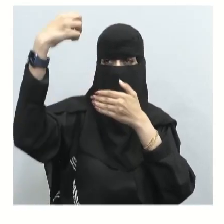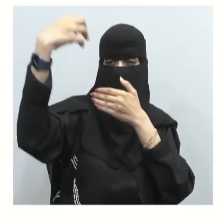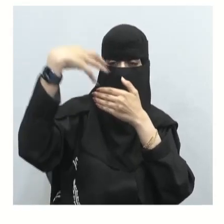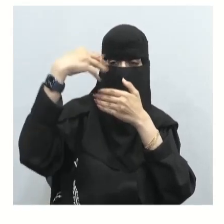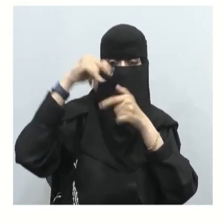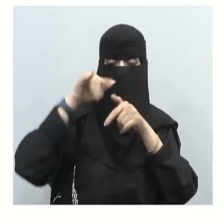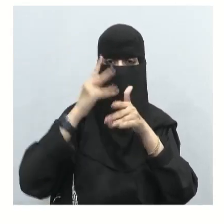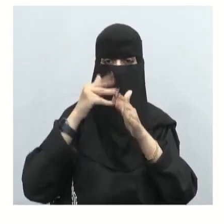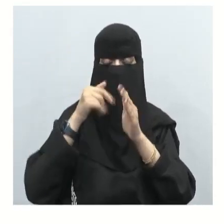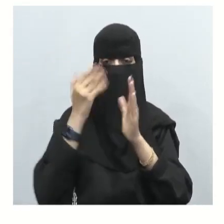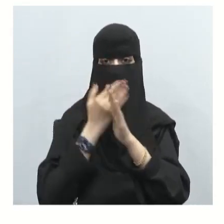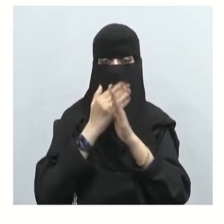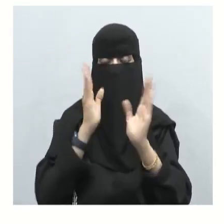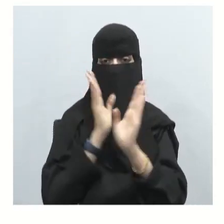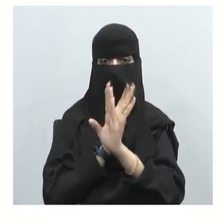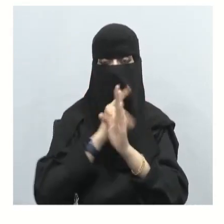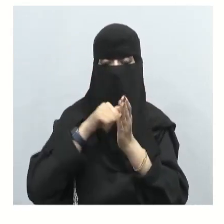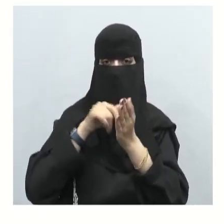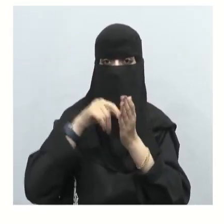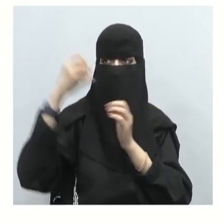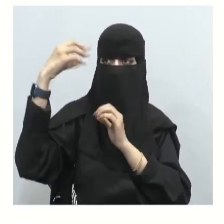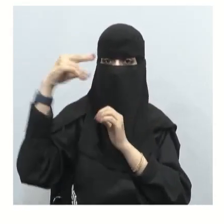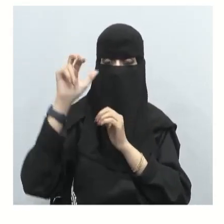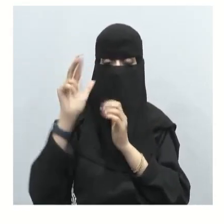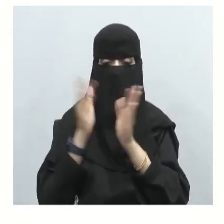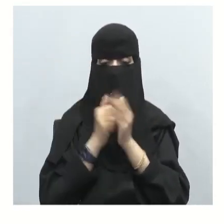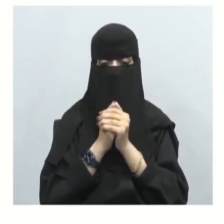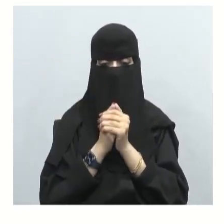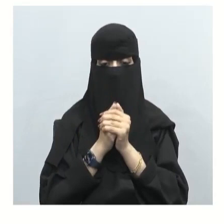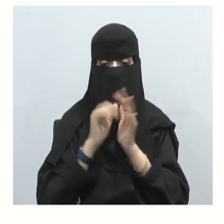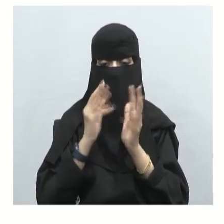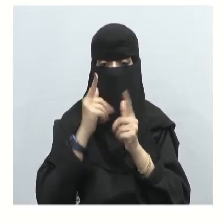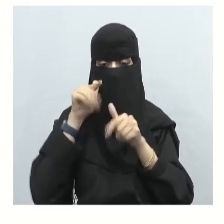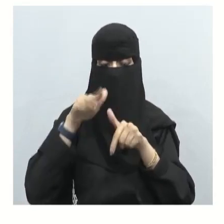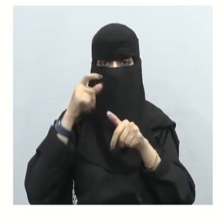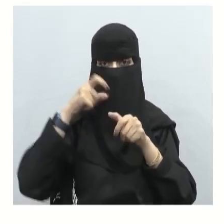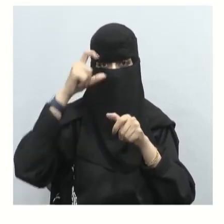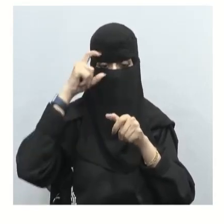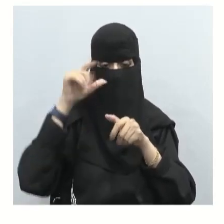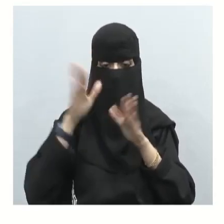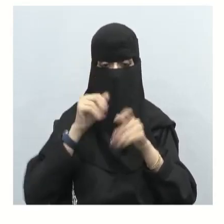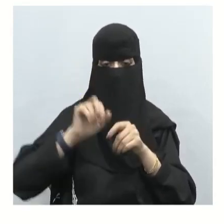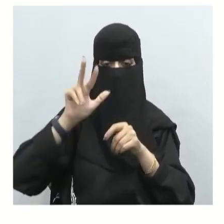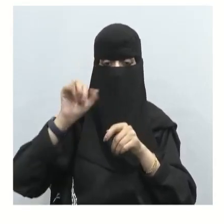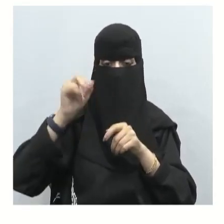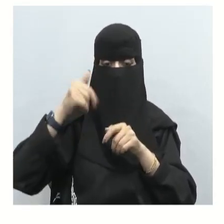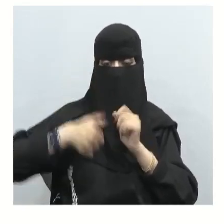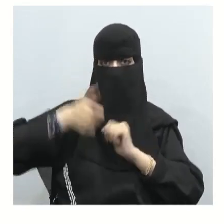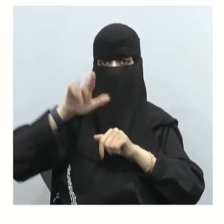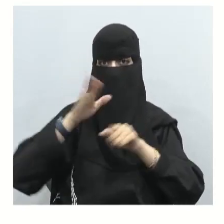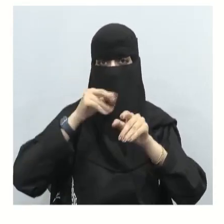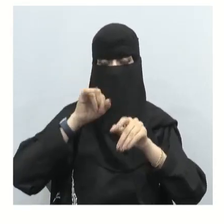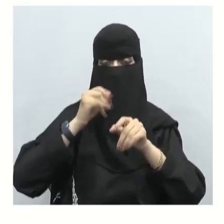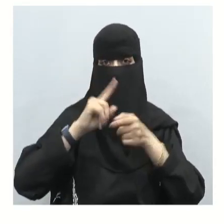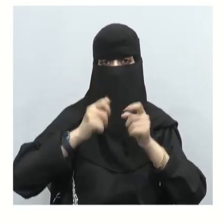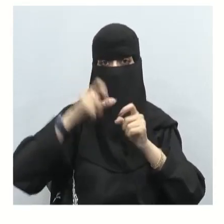الناشئ عن انعكاس الضوء لماذا تعد النظارات المستقطبه افضل من النظارات